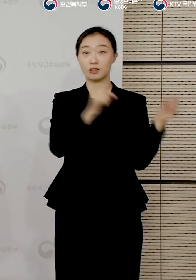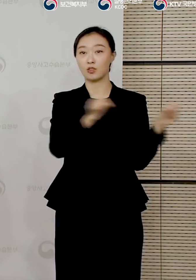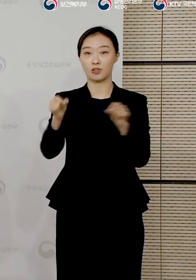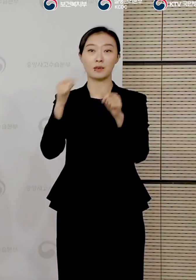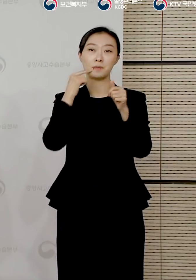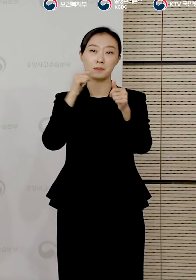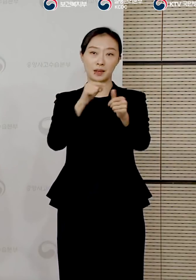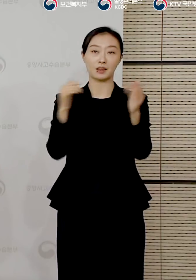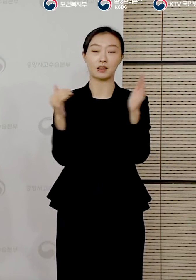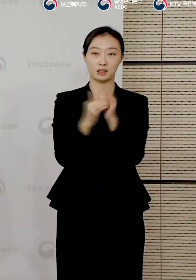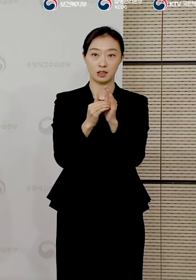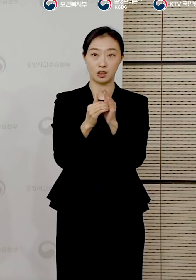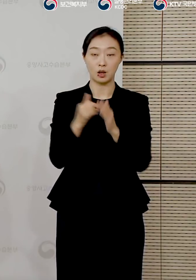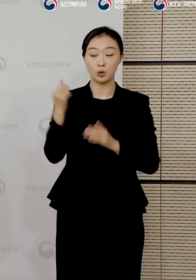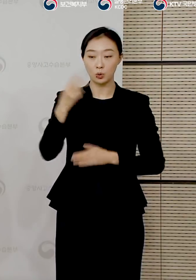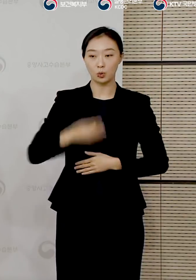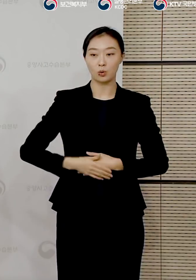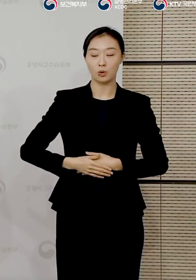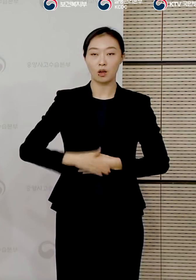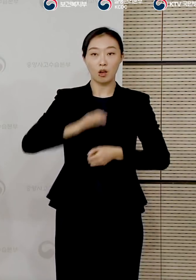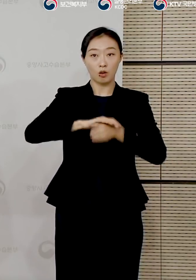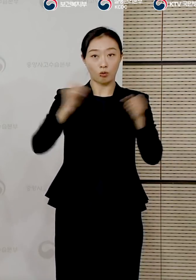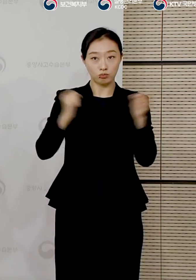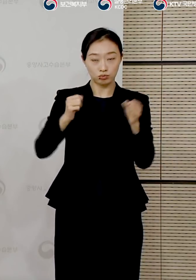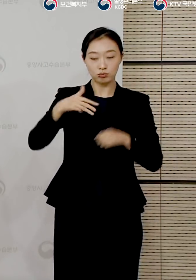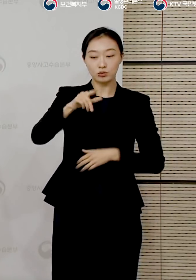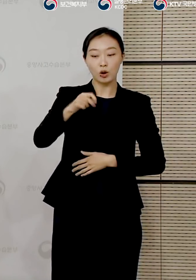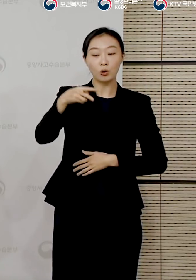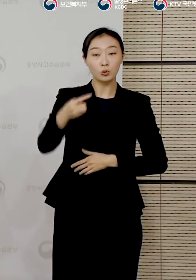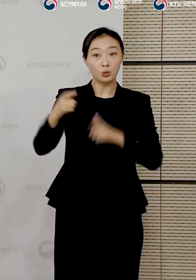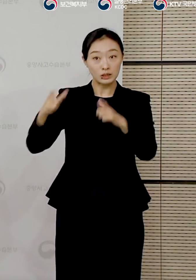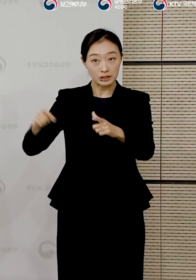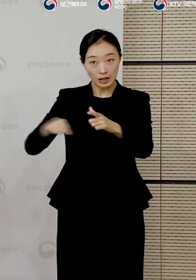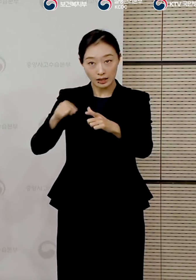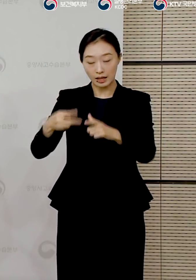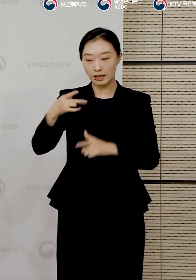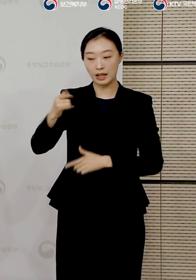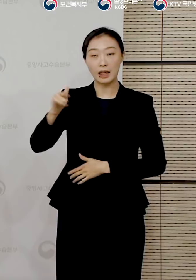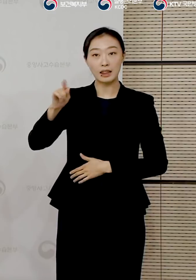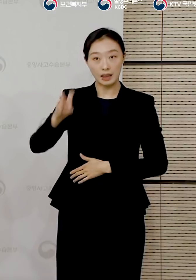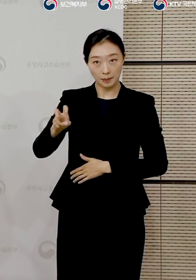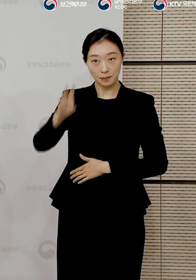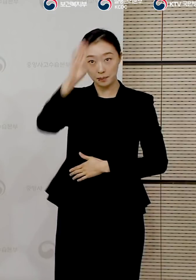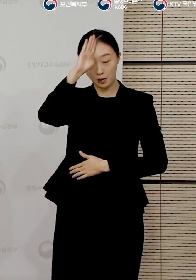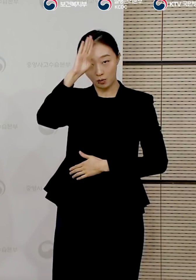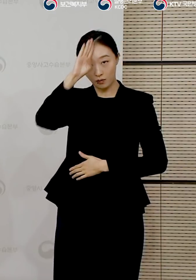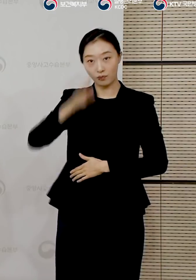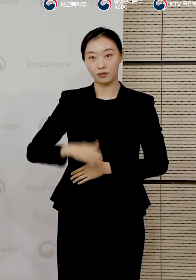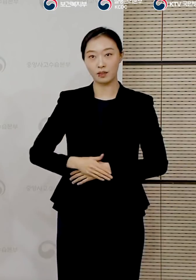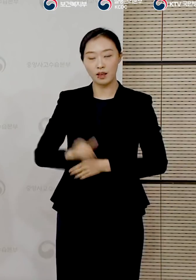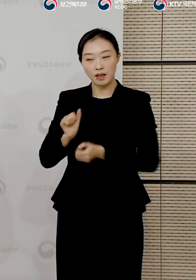경북 청도 대남병원은 병원 내 감염 양상을 보이고 있어 현지에서